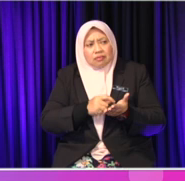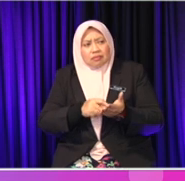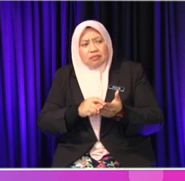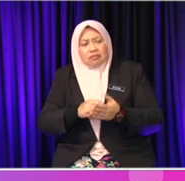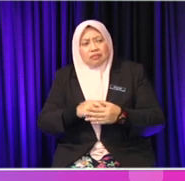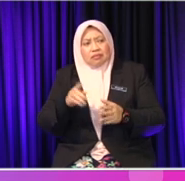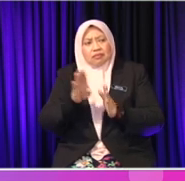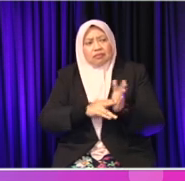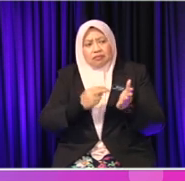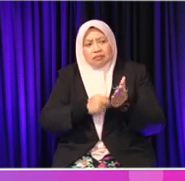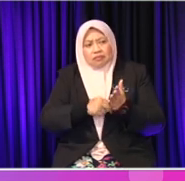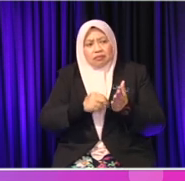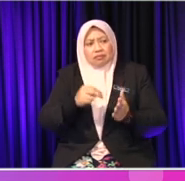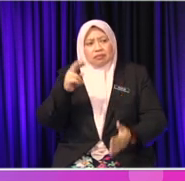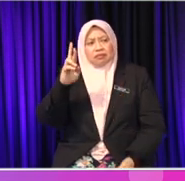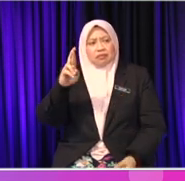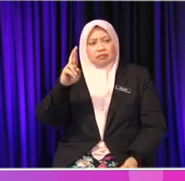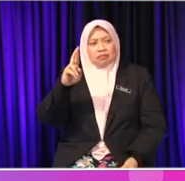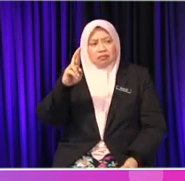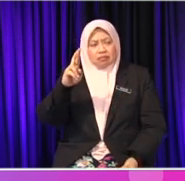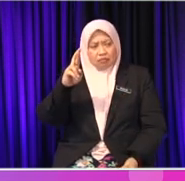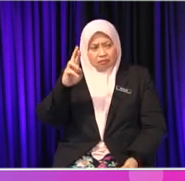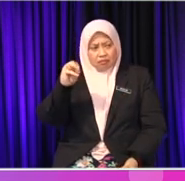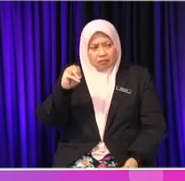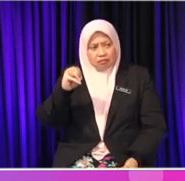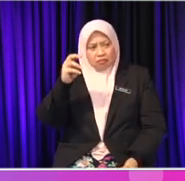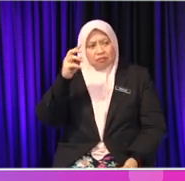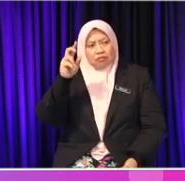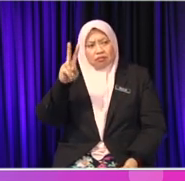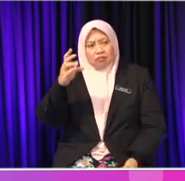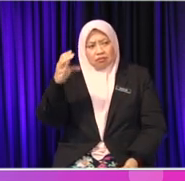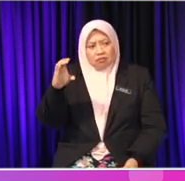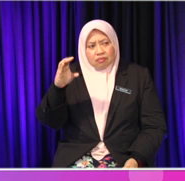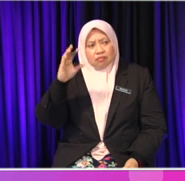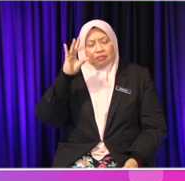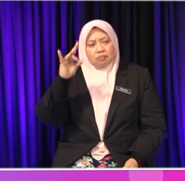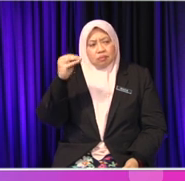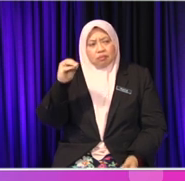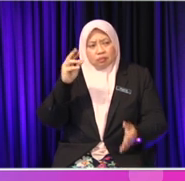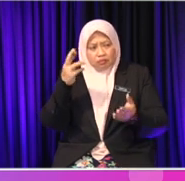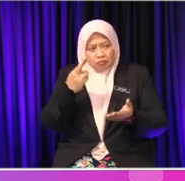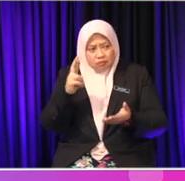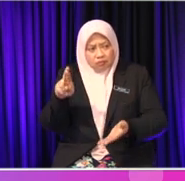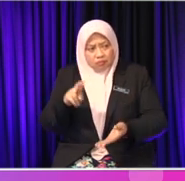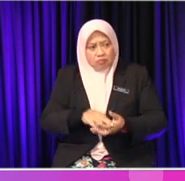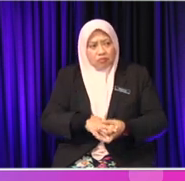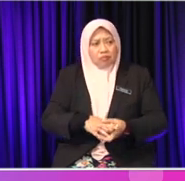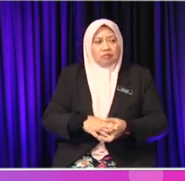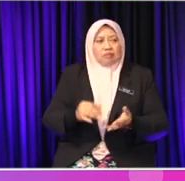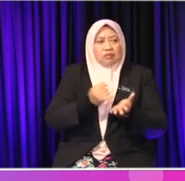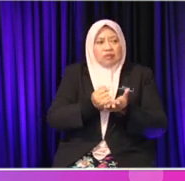kebakaran kecurian dengan keadaan 80 20 dan tebal 7500 oke